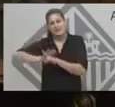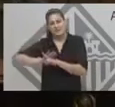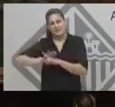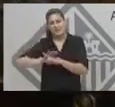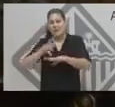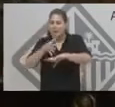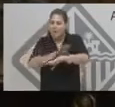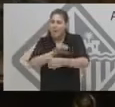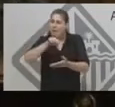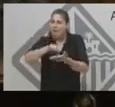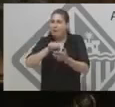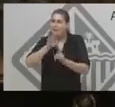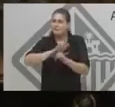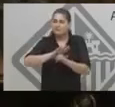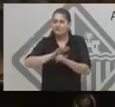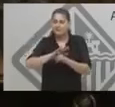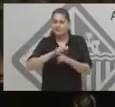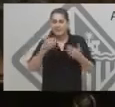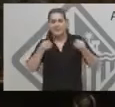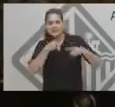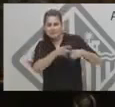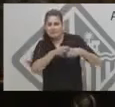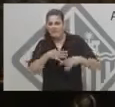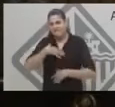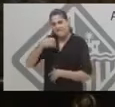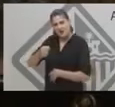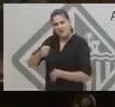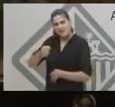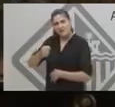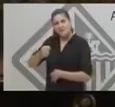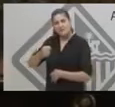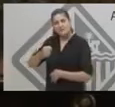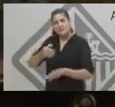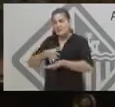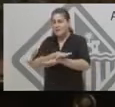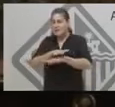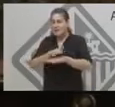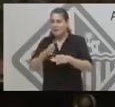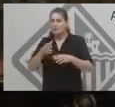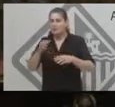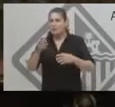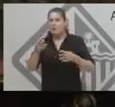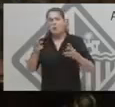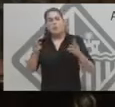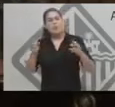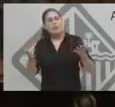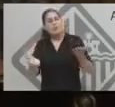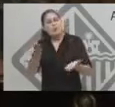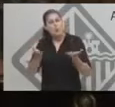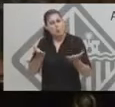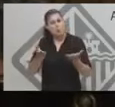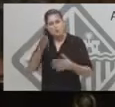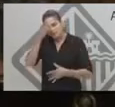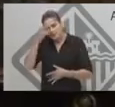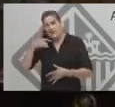En corresponsabilitat, valentia i visió d'aconseguir que Palma sigui una ciutat més justa, més resilient, més creativa i, sobretot,